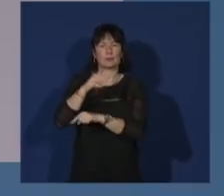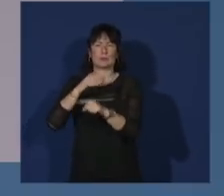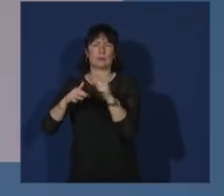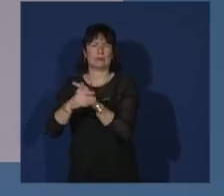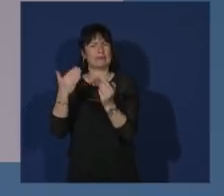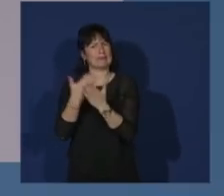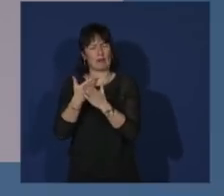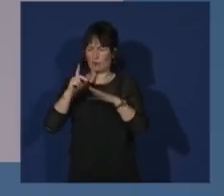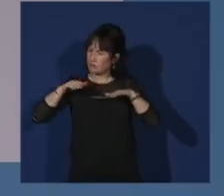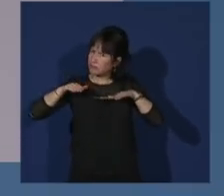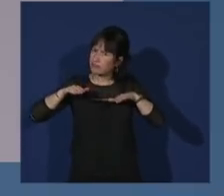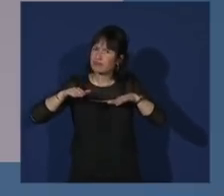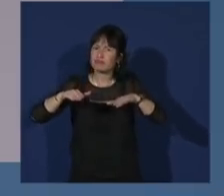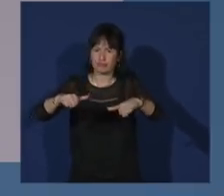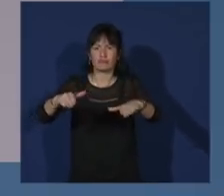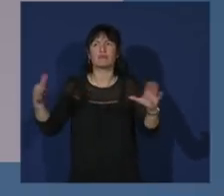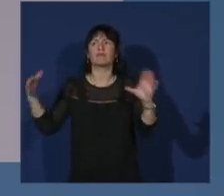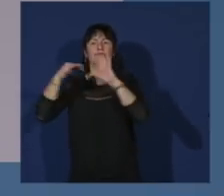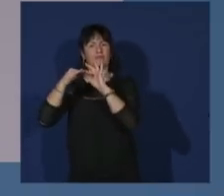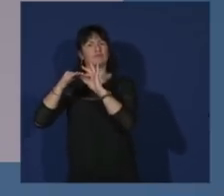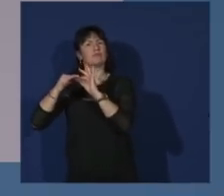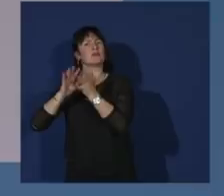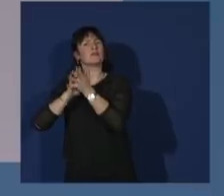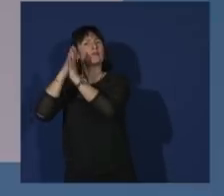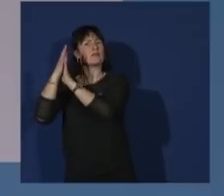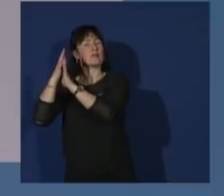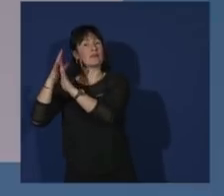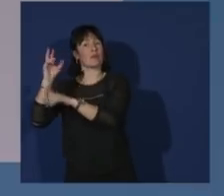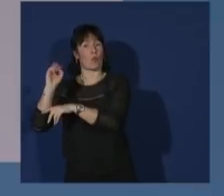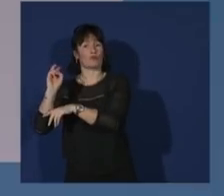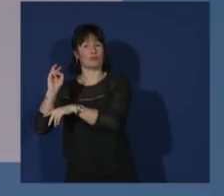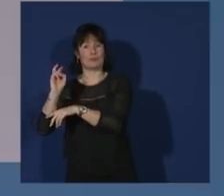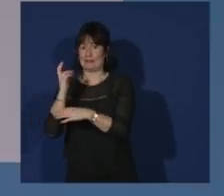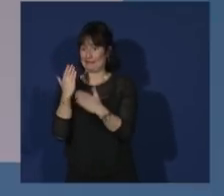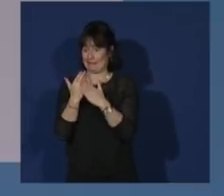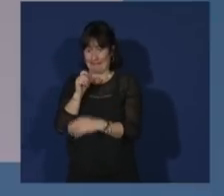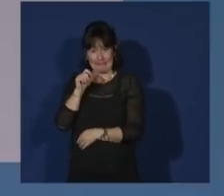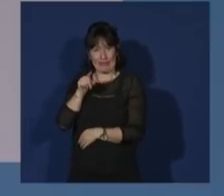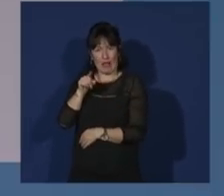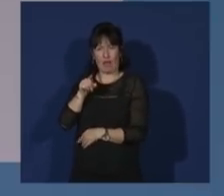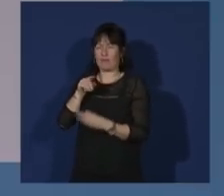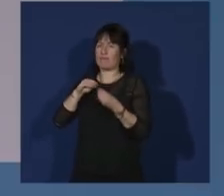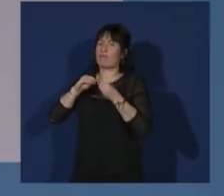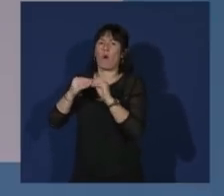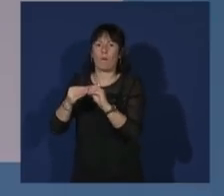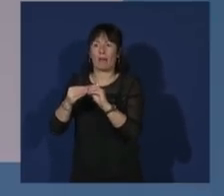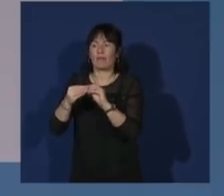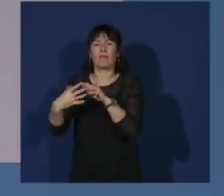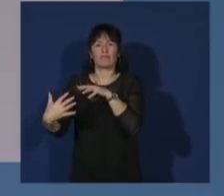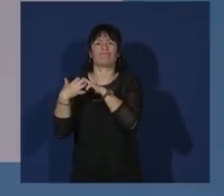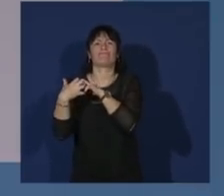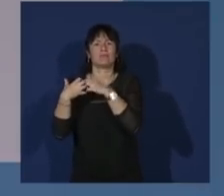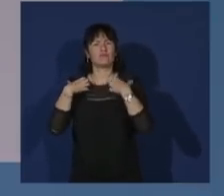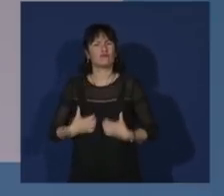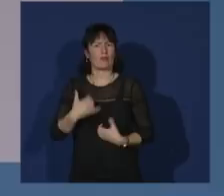de pair avec la transition écologique. Et c'est là le nœud que nous touchons avec les gilets jaunes. Et c'est